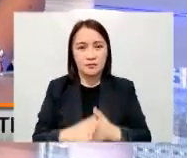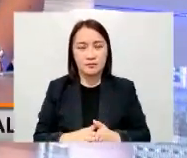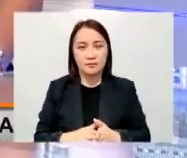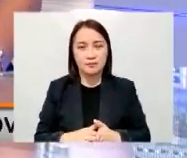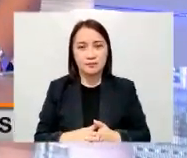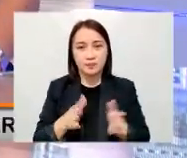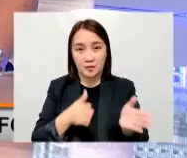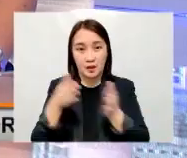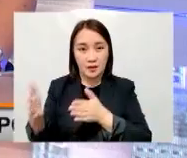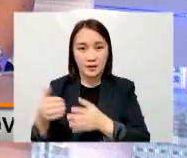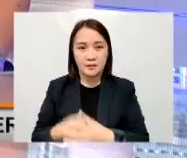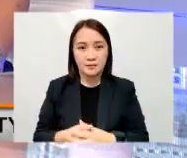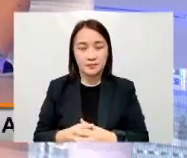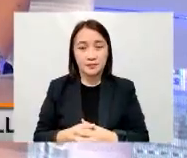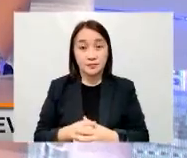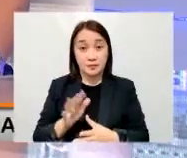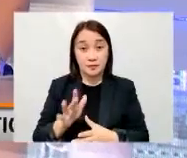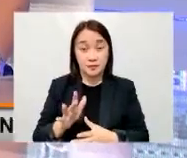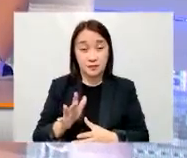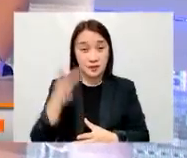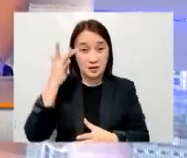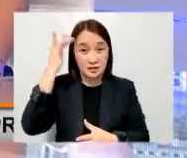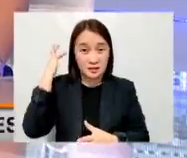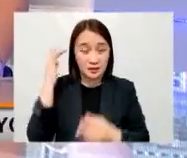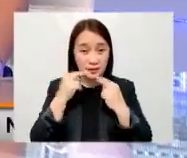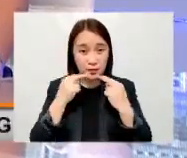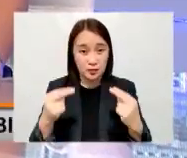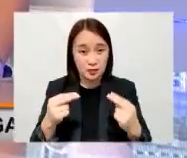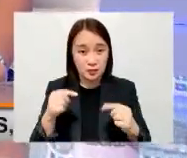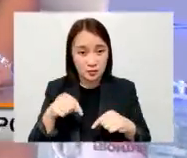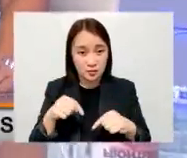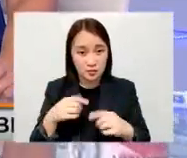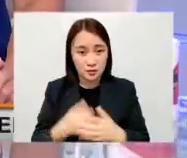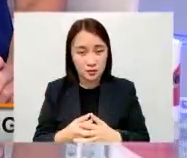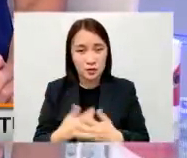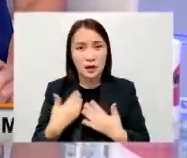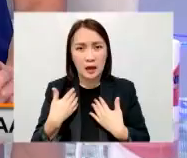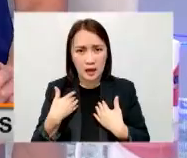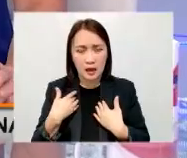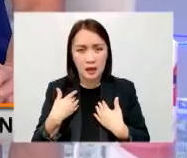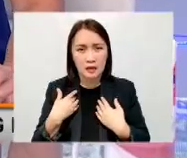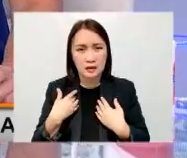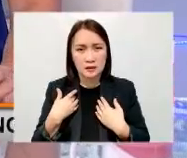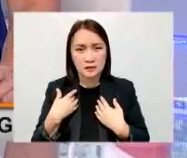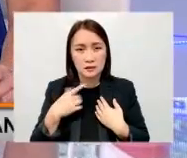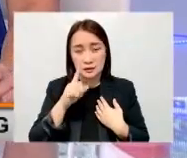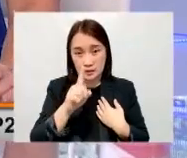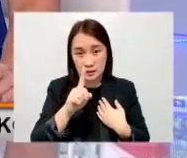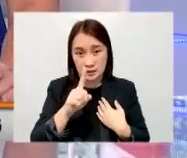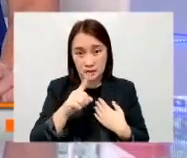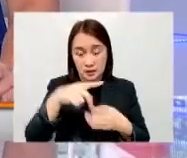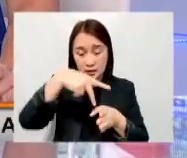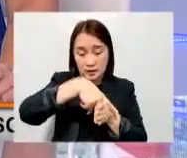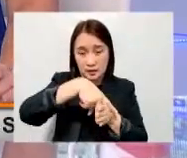Pasintabi po at sensitibo lang ang balitang ito. Sa pool sa CCTV, nang magulungan ng tanker truck ang isang rider at angkas niya